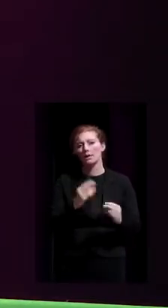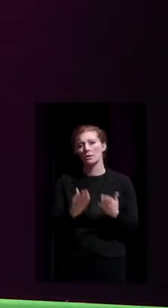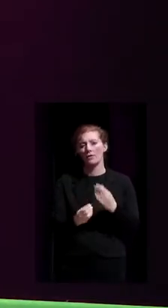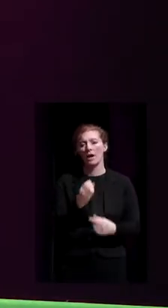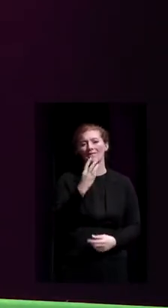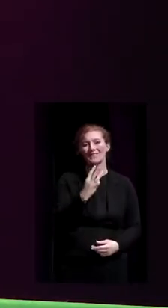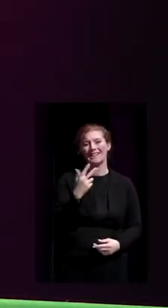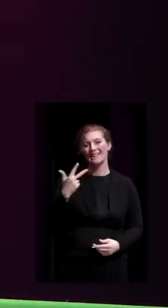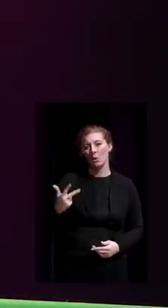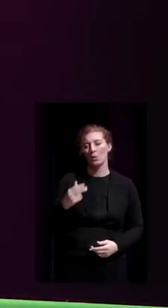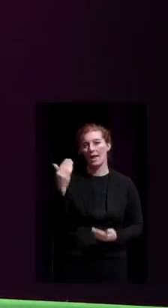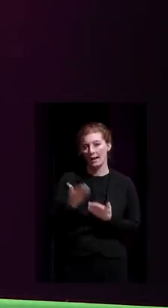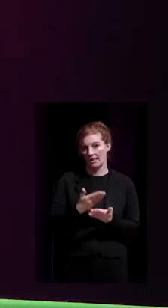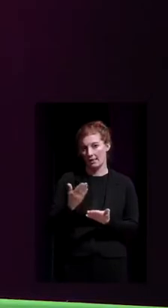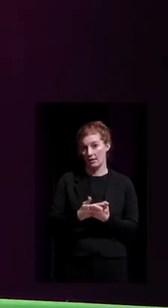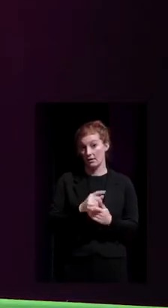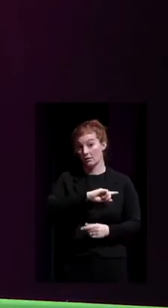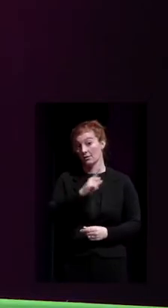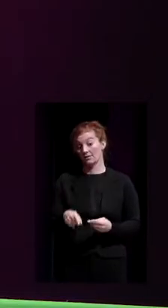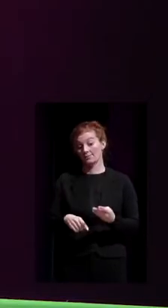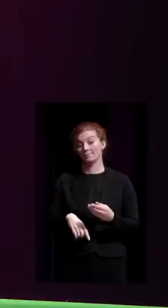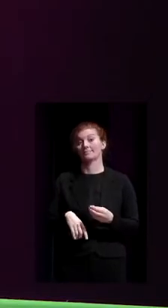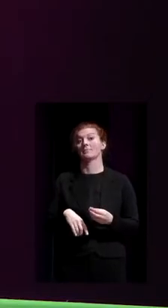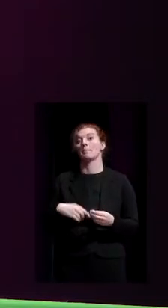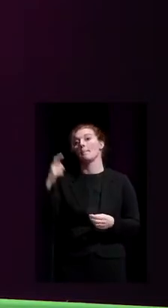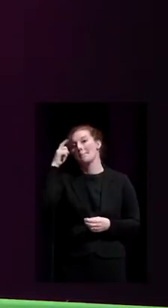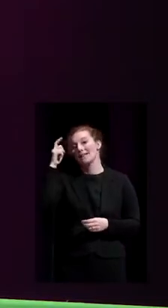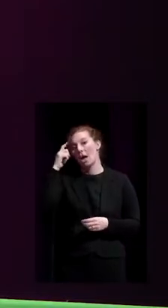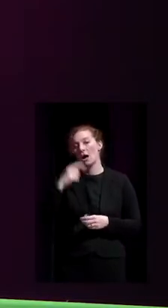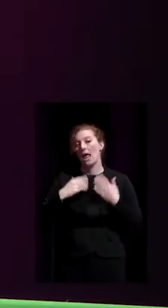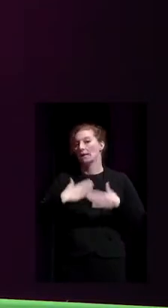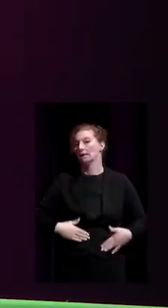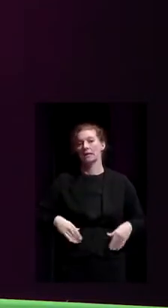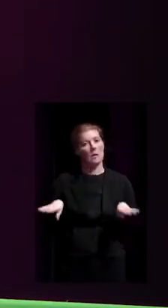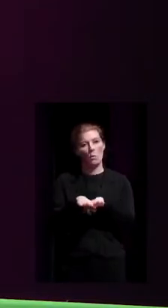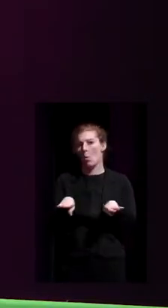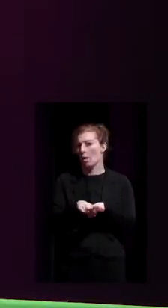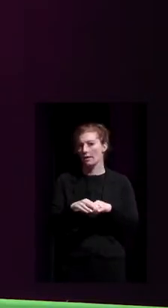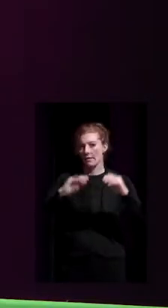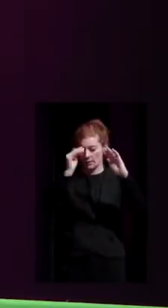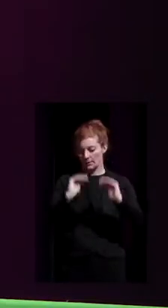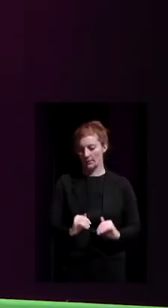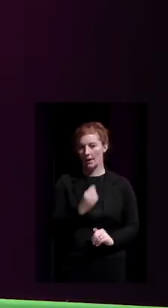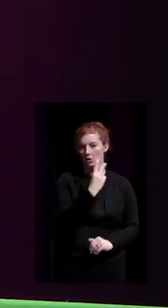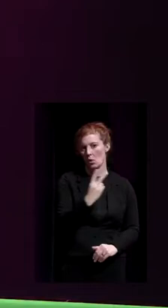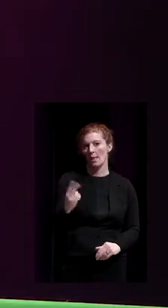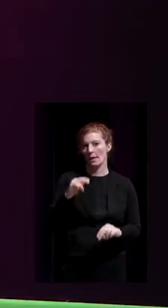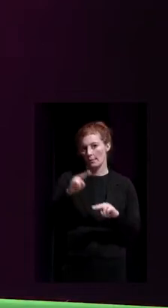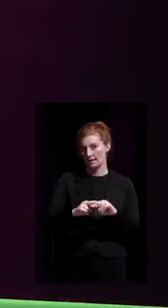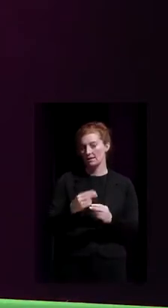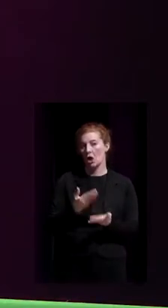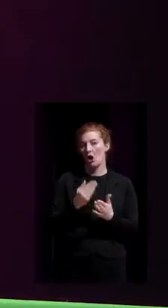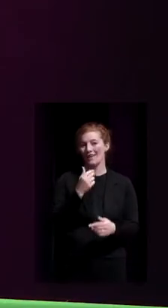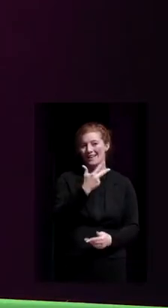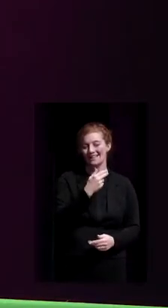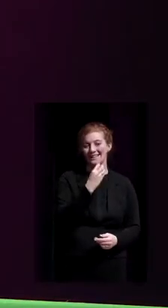länder. Och när det gäller just mental hälsa, då ligger vi dåligt till. Då ligger vi på 22 plats bland 38 länder.